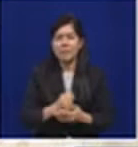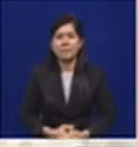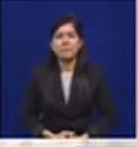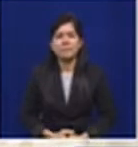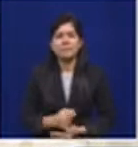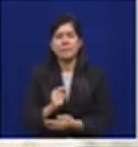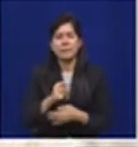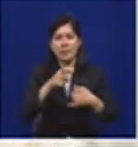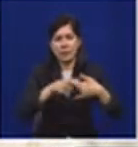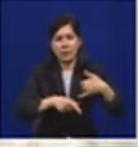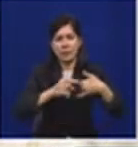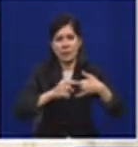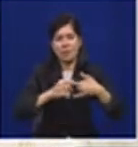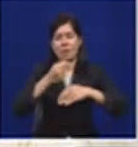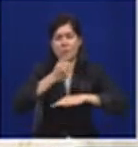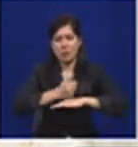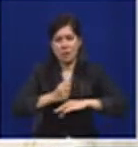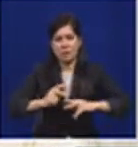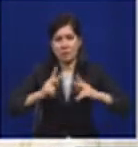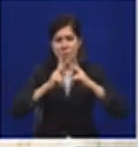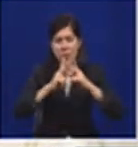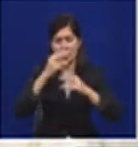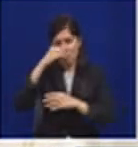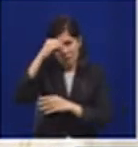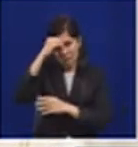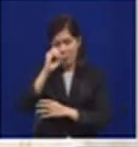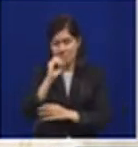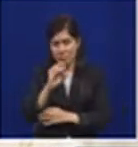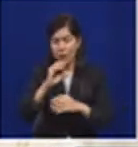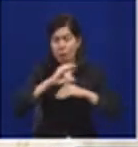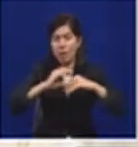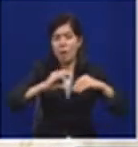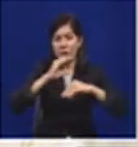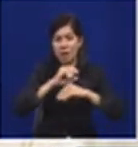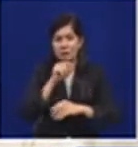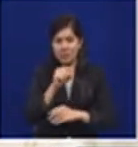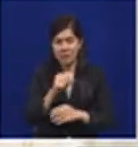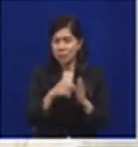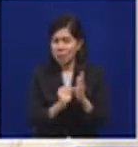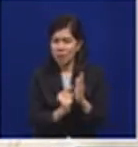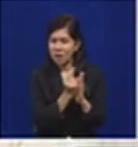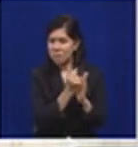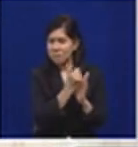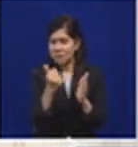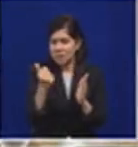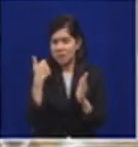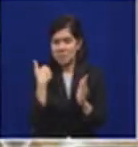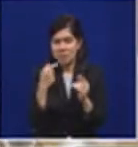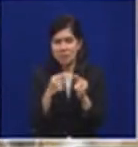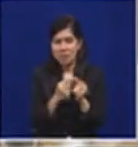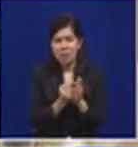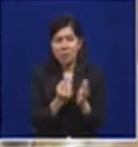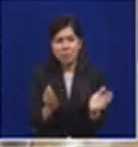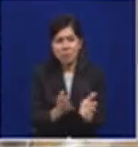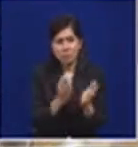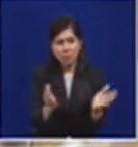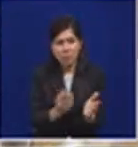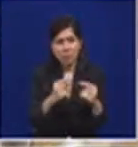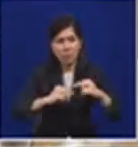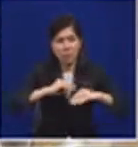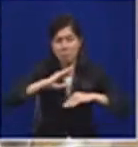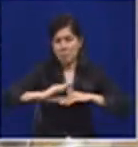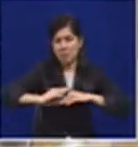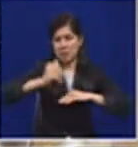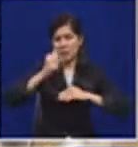รัฐมนตรีช่วยว่าการกระทรวงศึกษาธิการก็กล่าวว่าโครงการดังกล่าวนั้นถือว่าเป็นจุดเริ่มต้นที่ดีในการพัฒนาทักษะด้านภาษาอังกฤษ